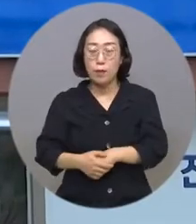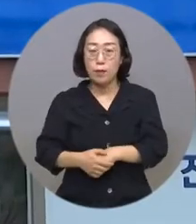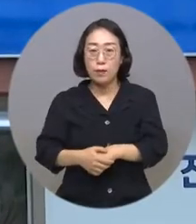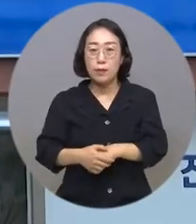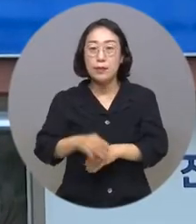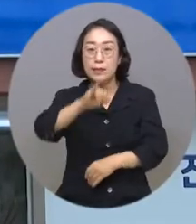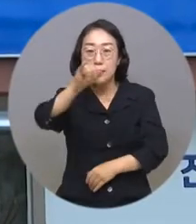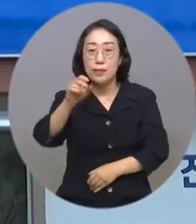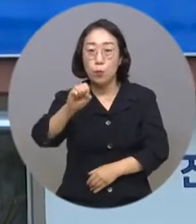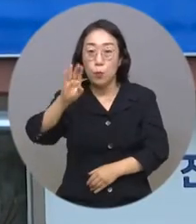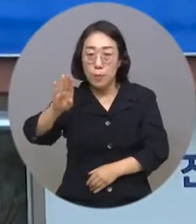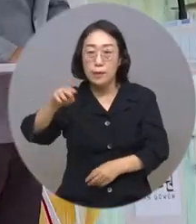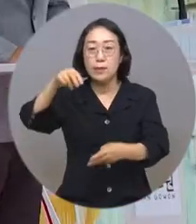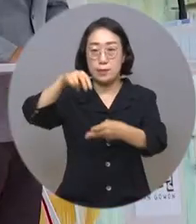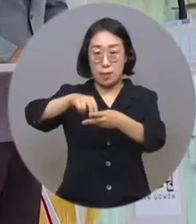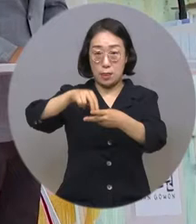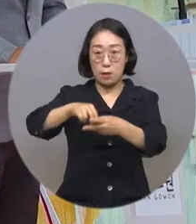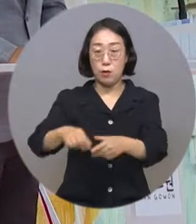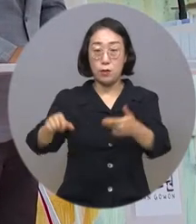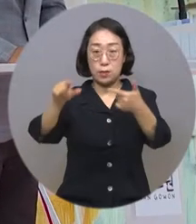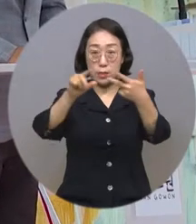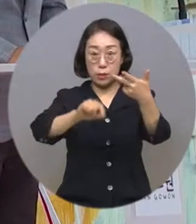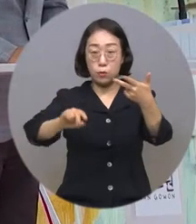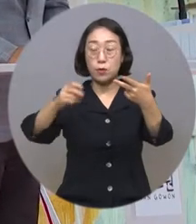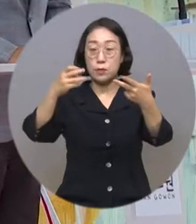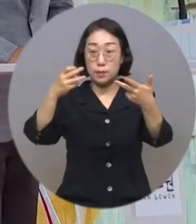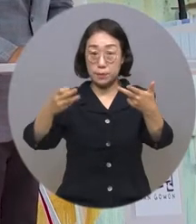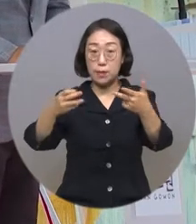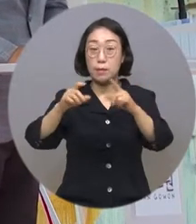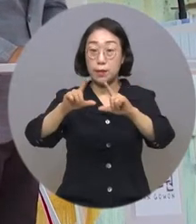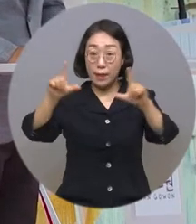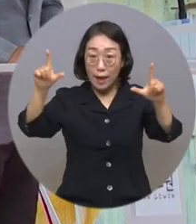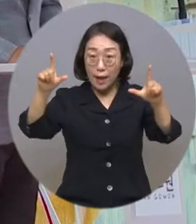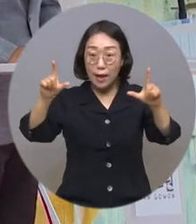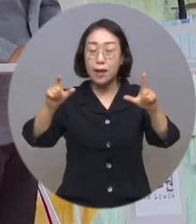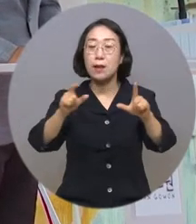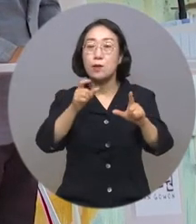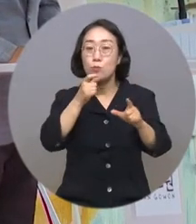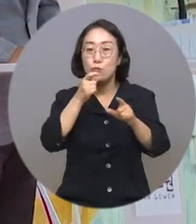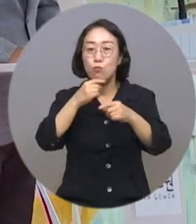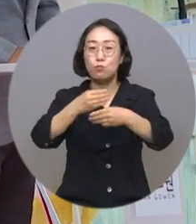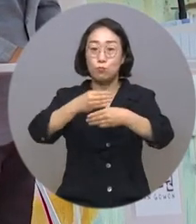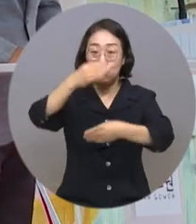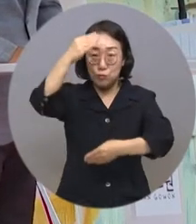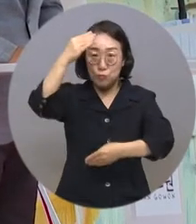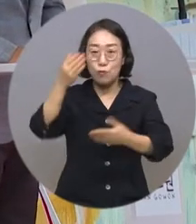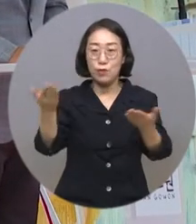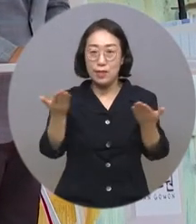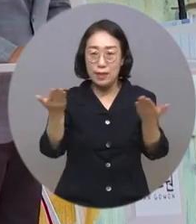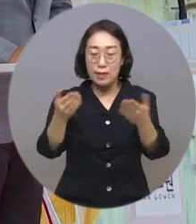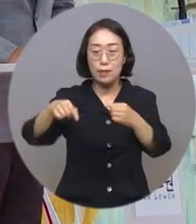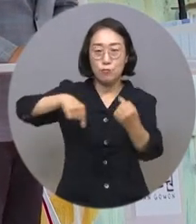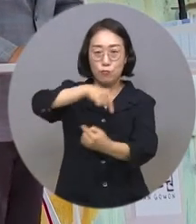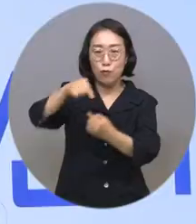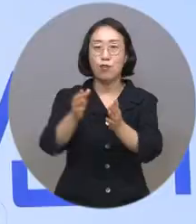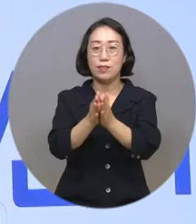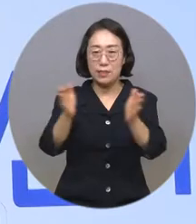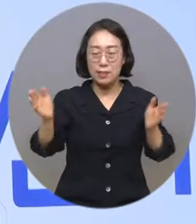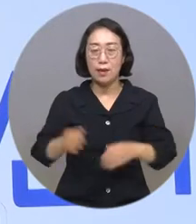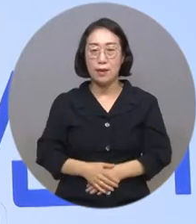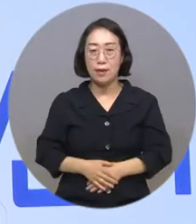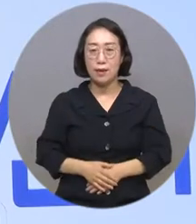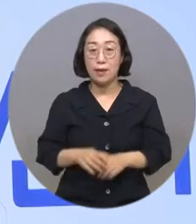잡 일자리 센터가 지난 7월 13일 수요일에 개소식을 열고 본격적인 업무에 나섰습니다.